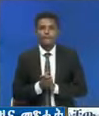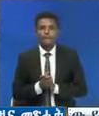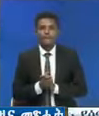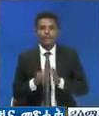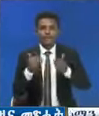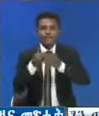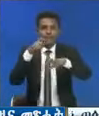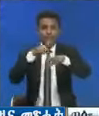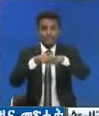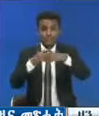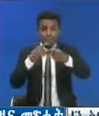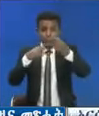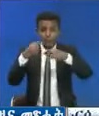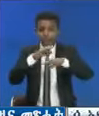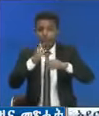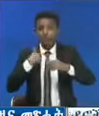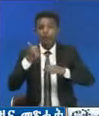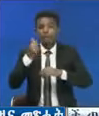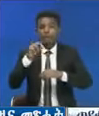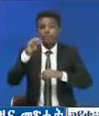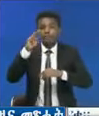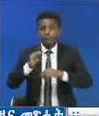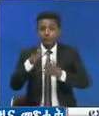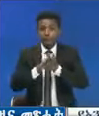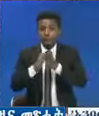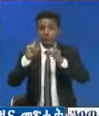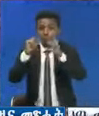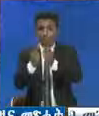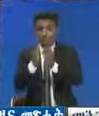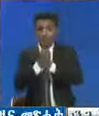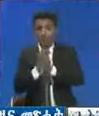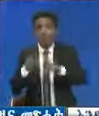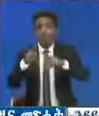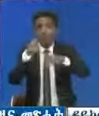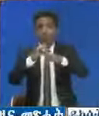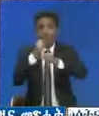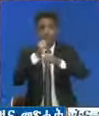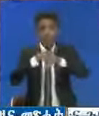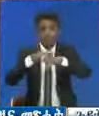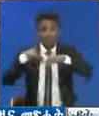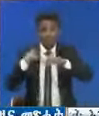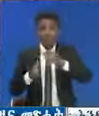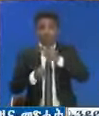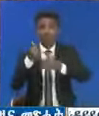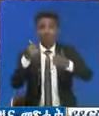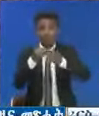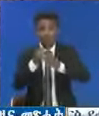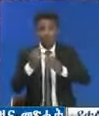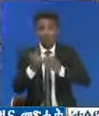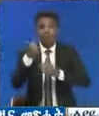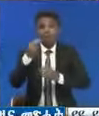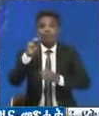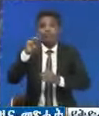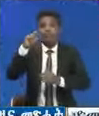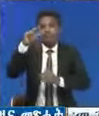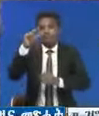ከቅርብ ጊዜያት ወዲህ ያንበጣ መንጋ በሀገራችን ብሎም በክልላችን በመከሰት በግብርና ስራው ላይ ጉዳት እያደረሰ ይገኛል። ያንበጣ መንጋው በሰብል